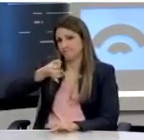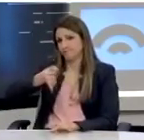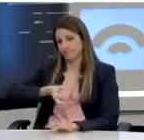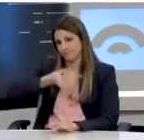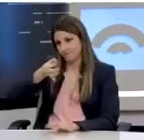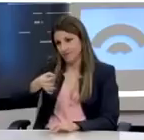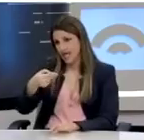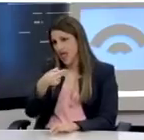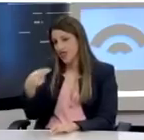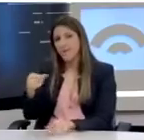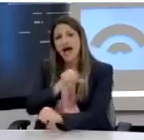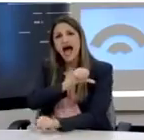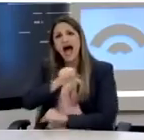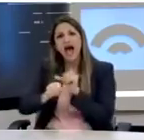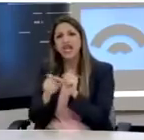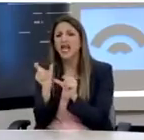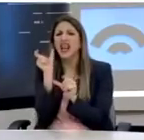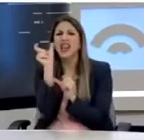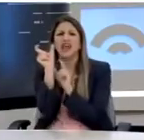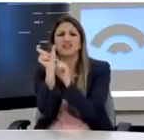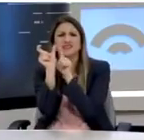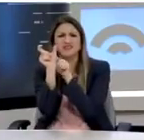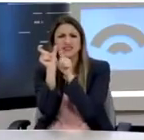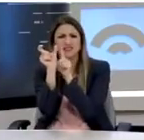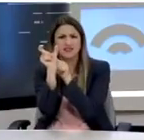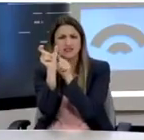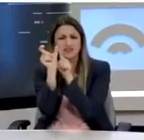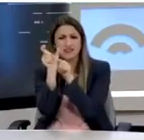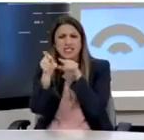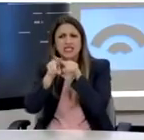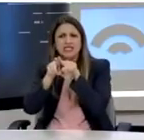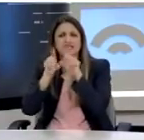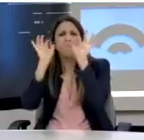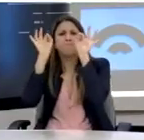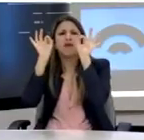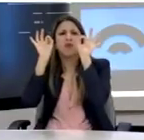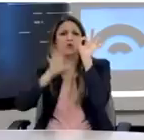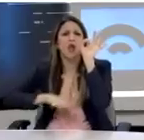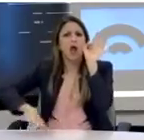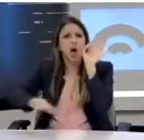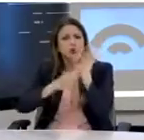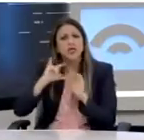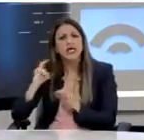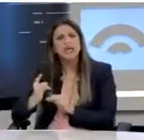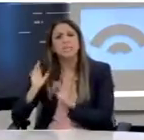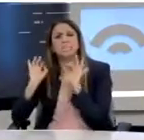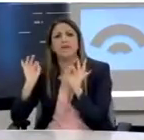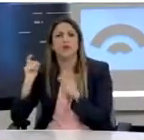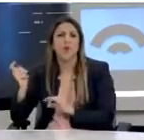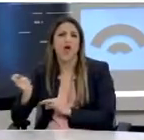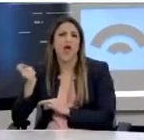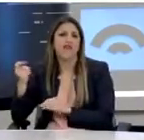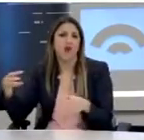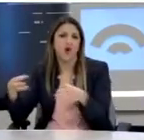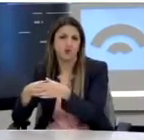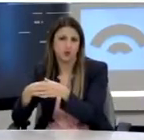Καμία αναφορά σε αλλαγή του λεκτικού του συντάγματος σε σχέση με μακεδονικό λαό και μακεδονικό έθνος. Και